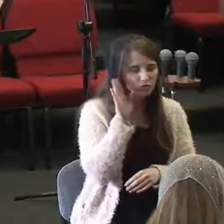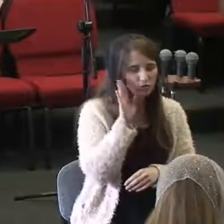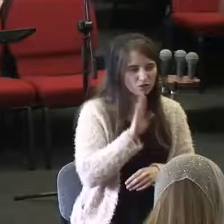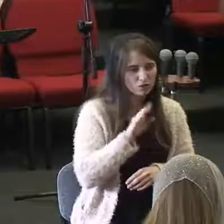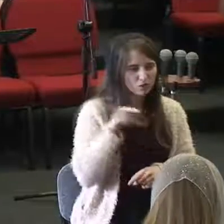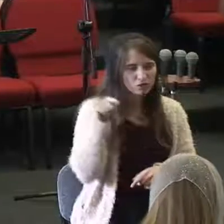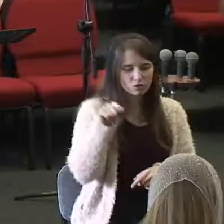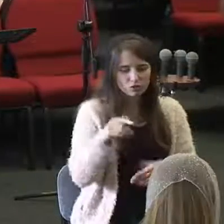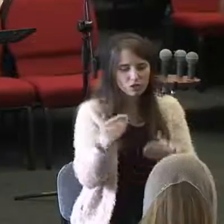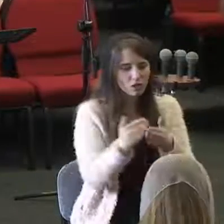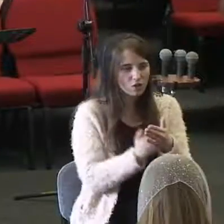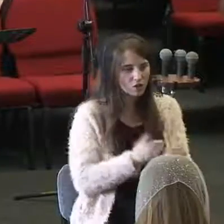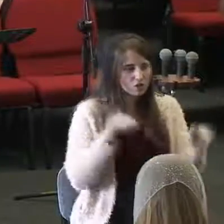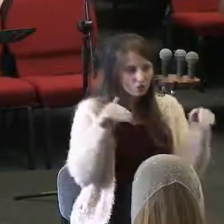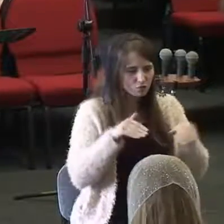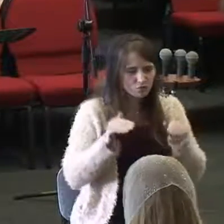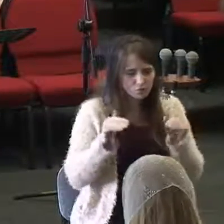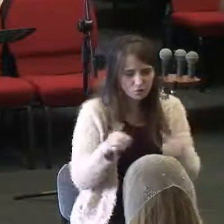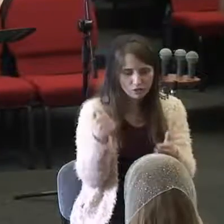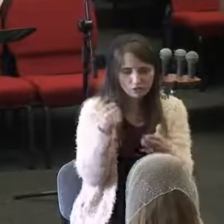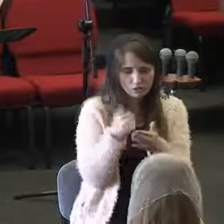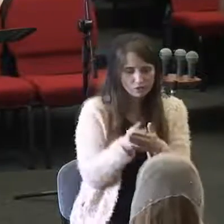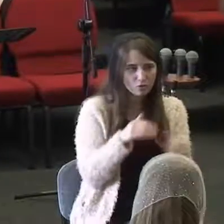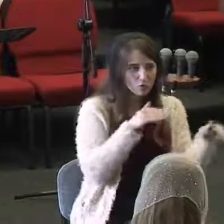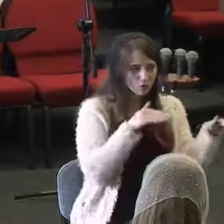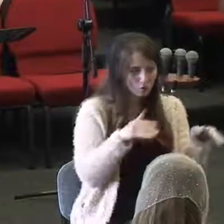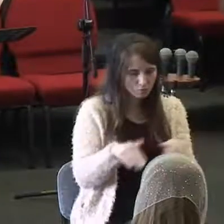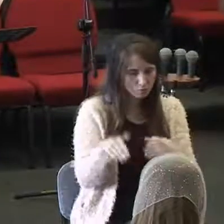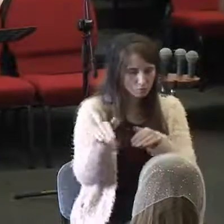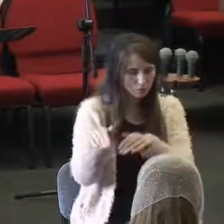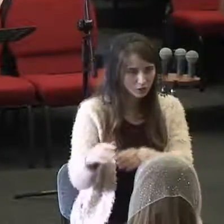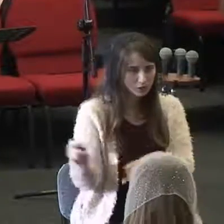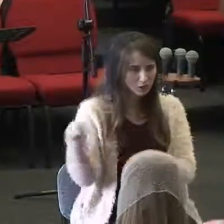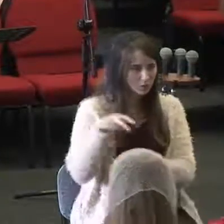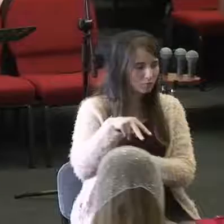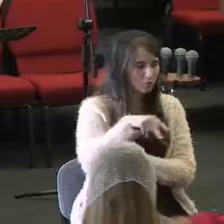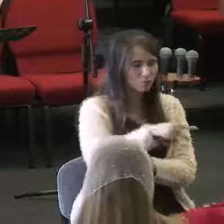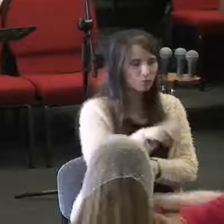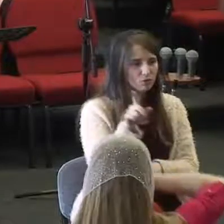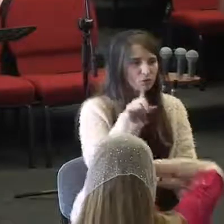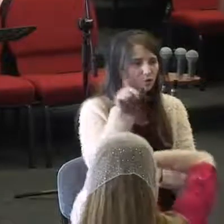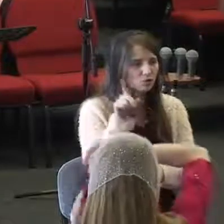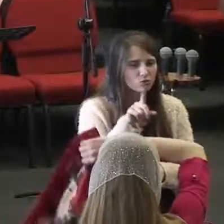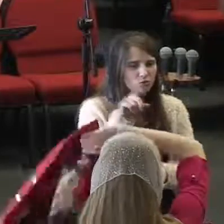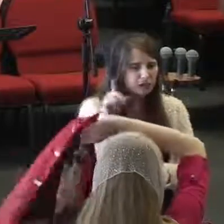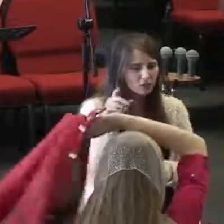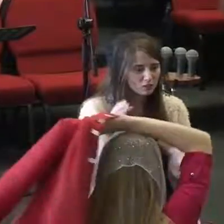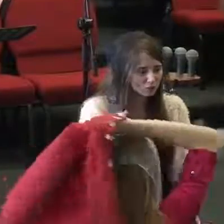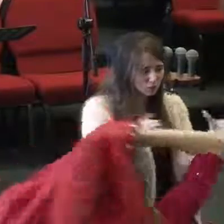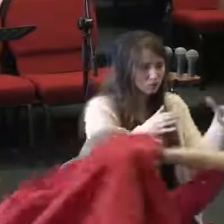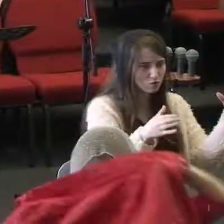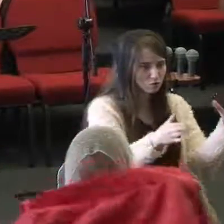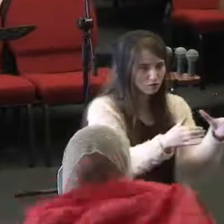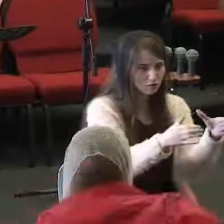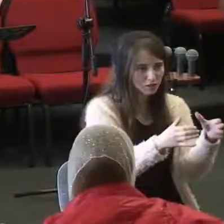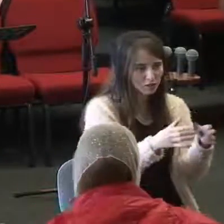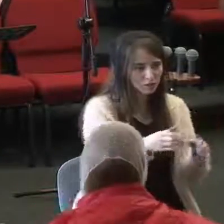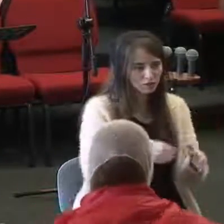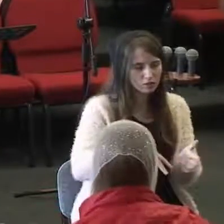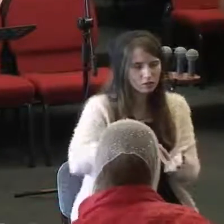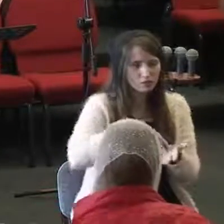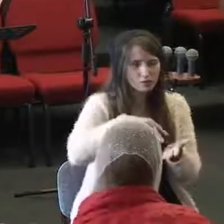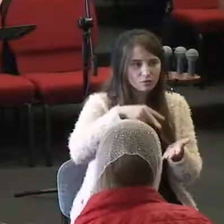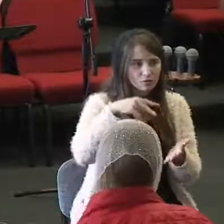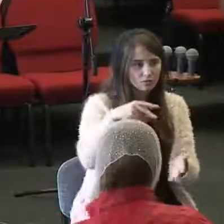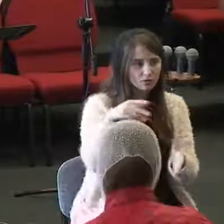до моря підуть юнацькі гуртки, та не знайдуть святого слова, коли візьмуться від землі. Та